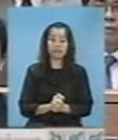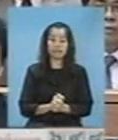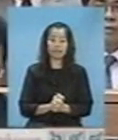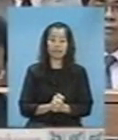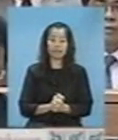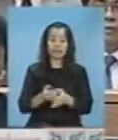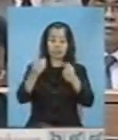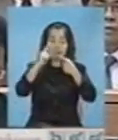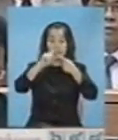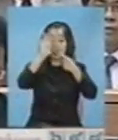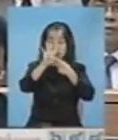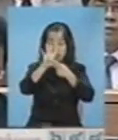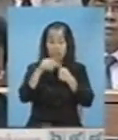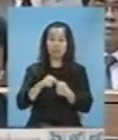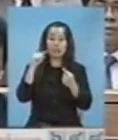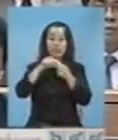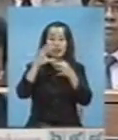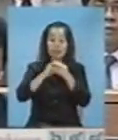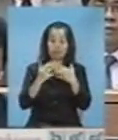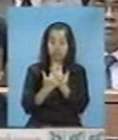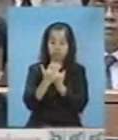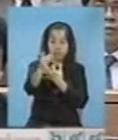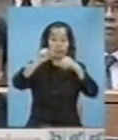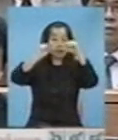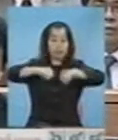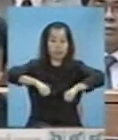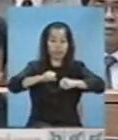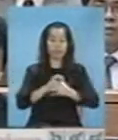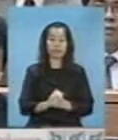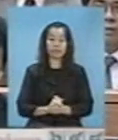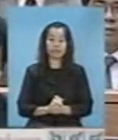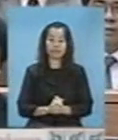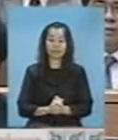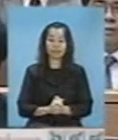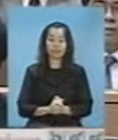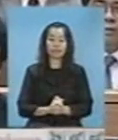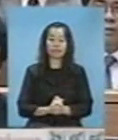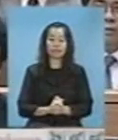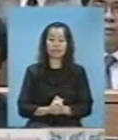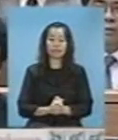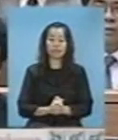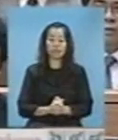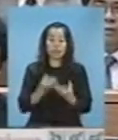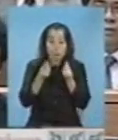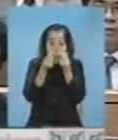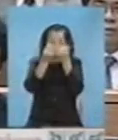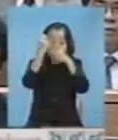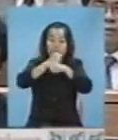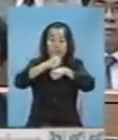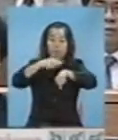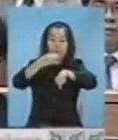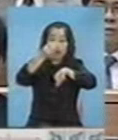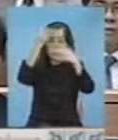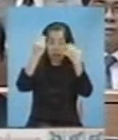ประการที่4ในเรื่องการทำประชามตินอกจากเร่งรัดเวลาท่าน